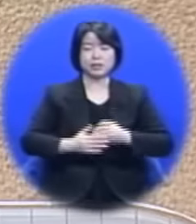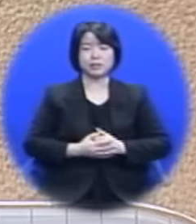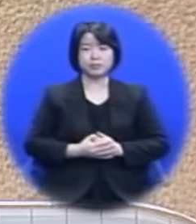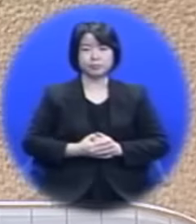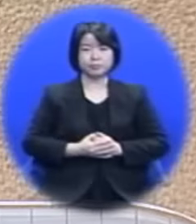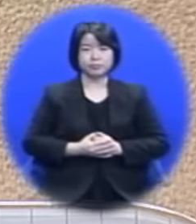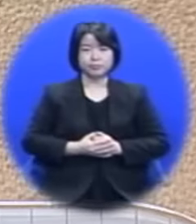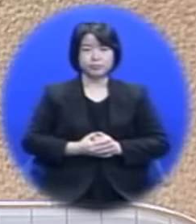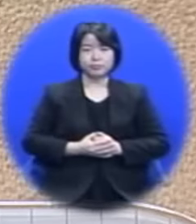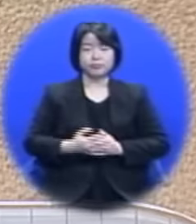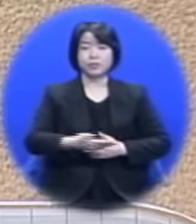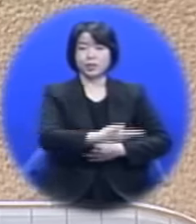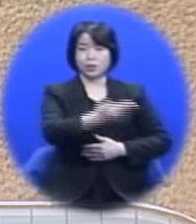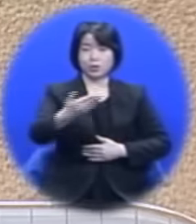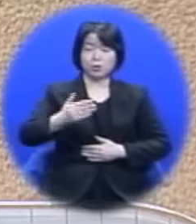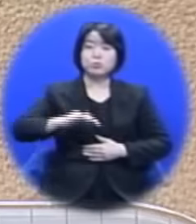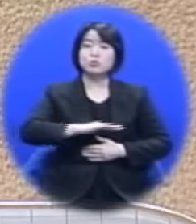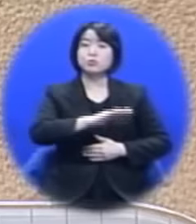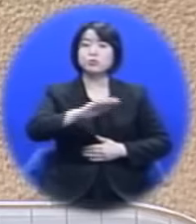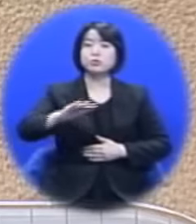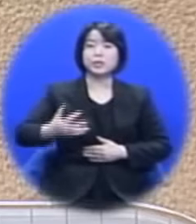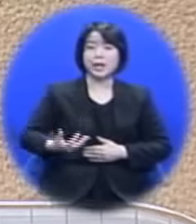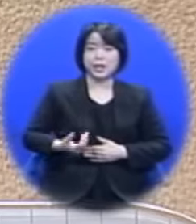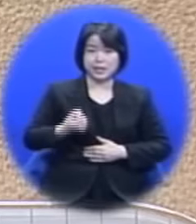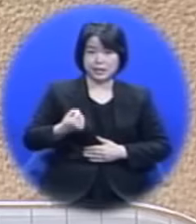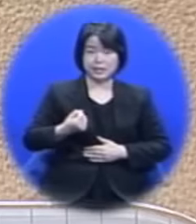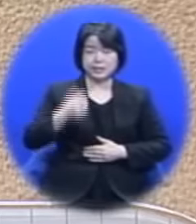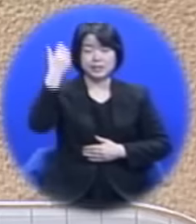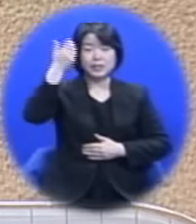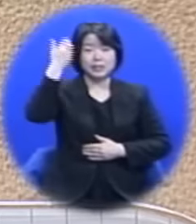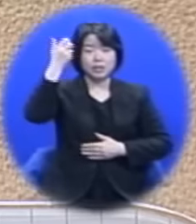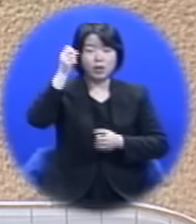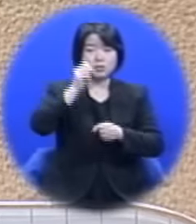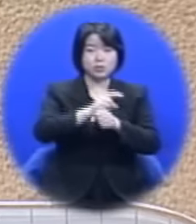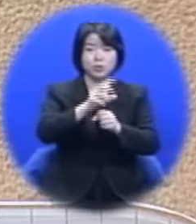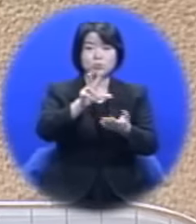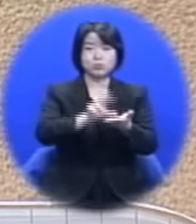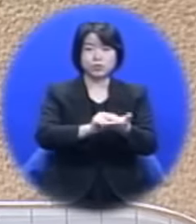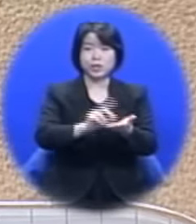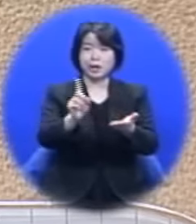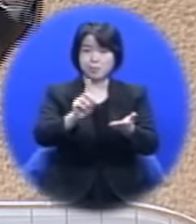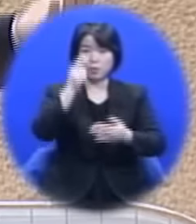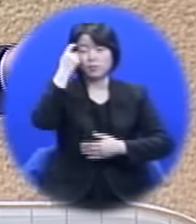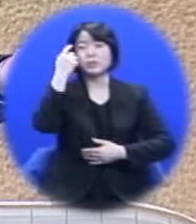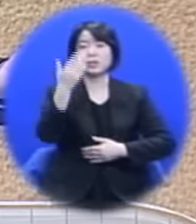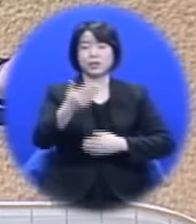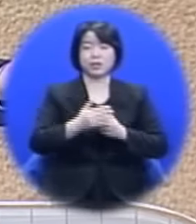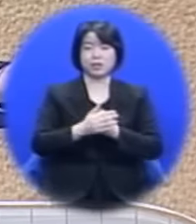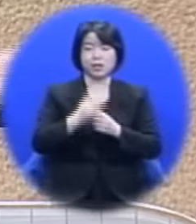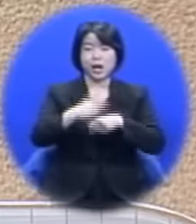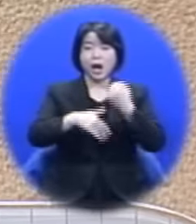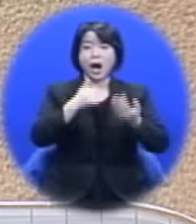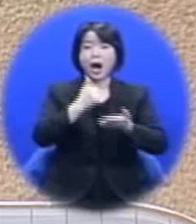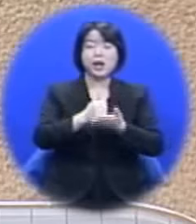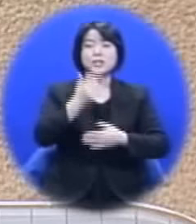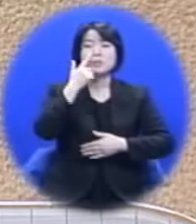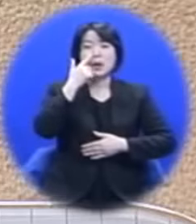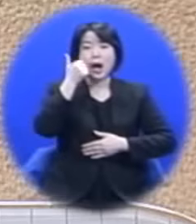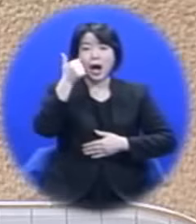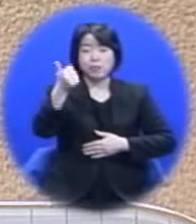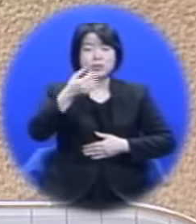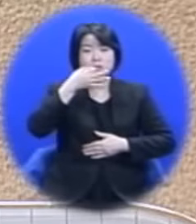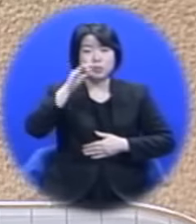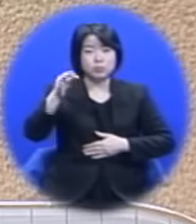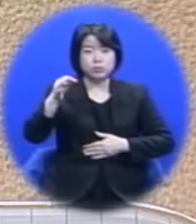때문입니다 여러분 우리들이 가지고 있는 영성의 문제가 뭡니까 하나님을 아버지라고 부르면서도 감격이